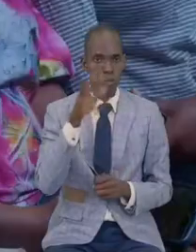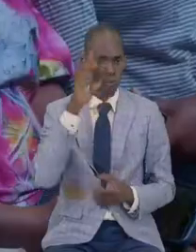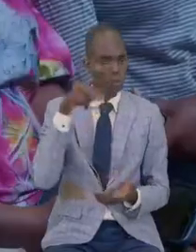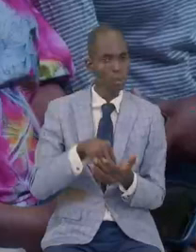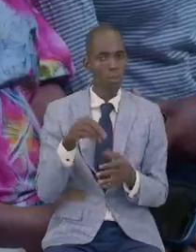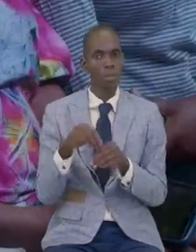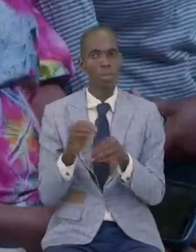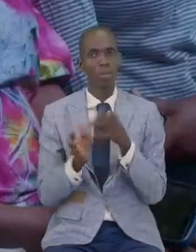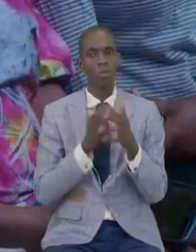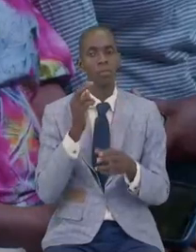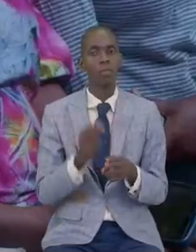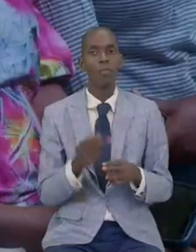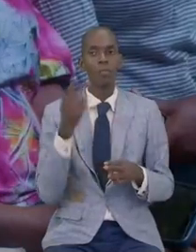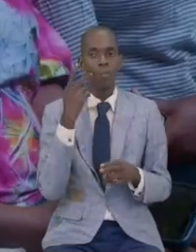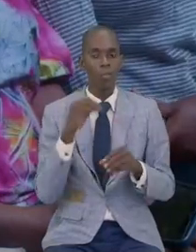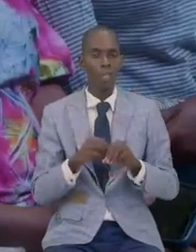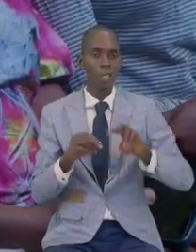tenir ferme.